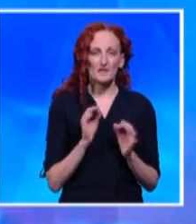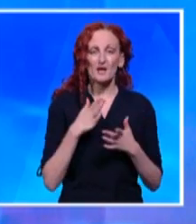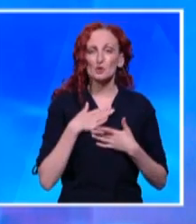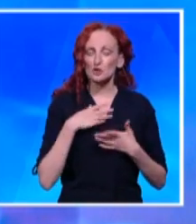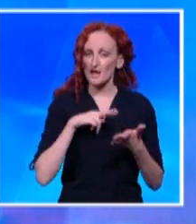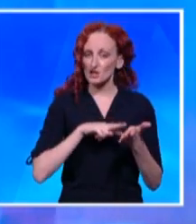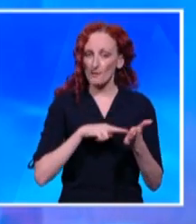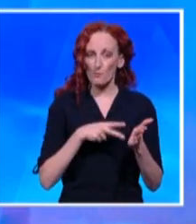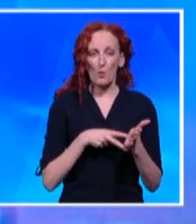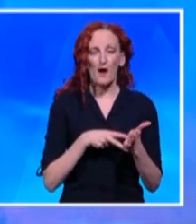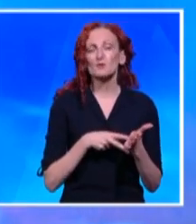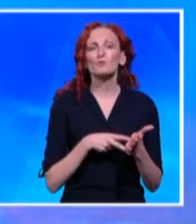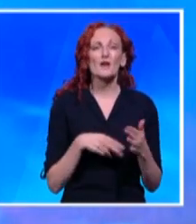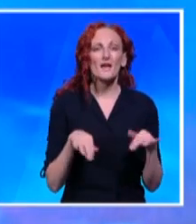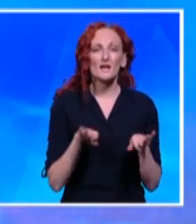планове като